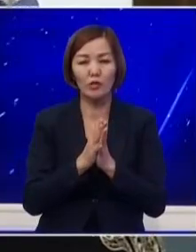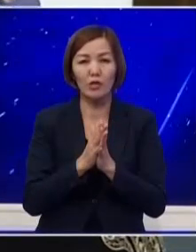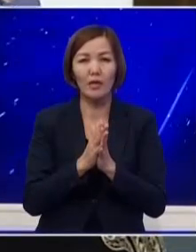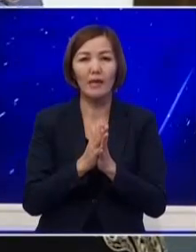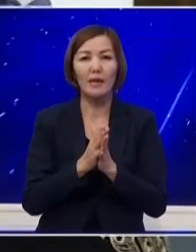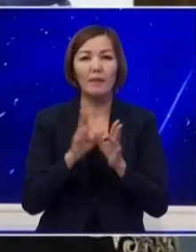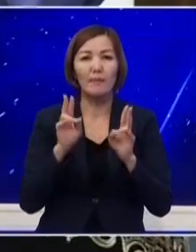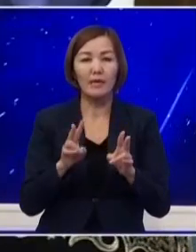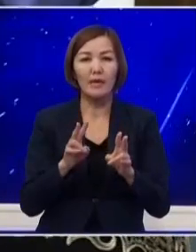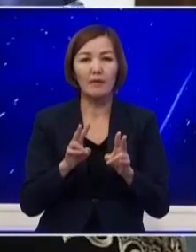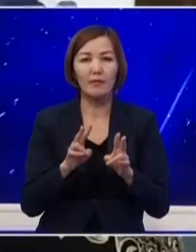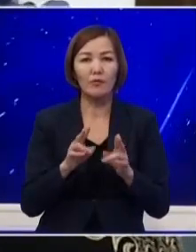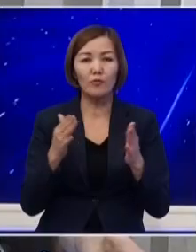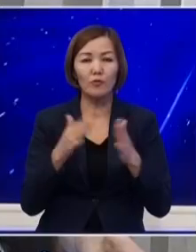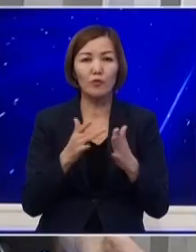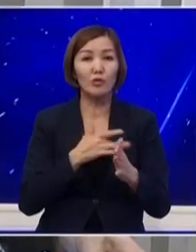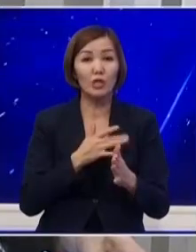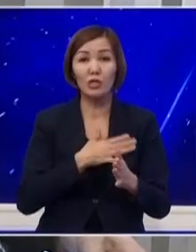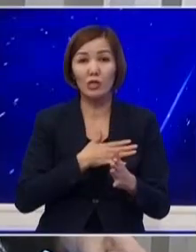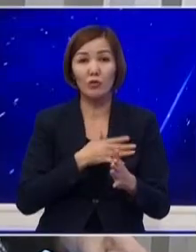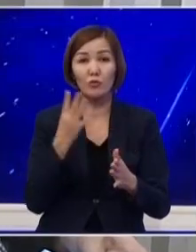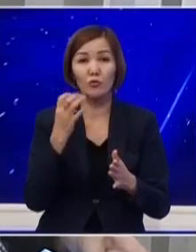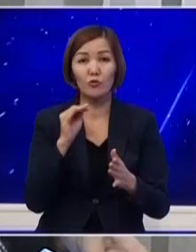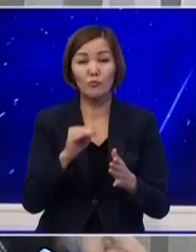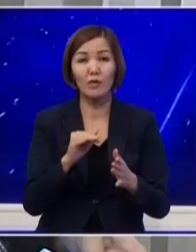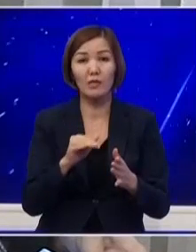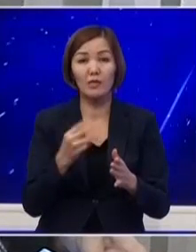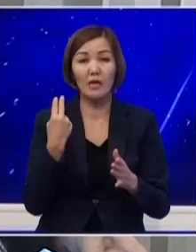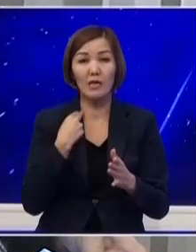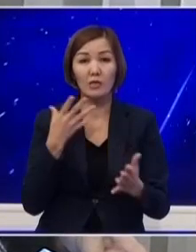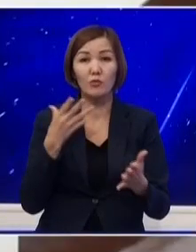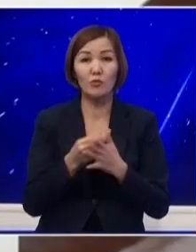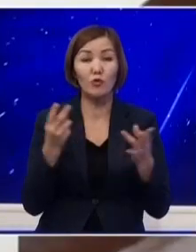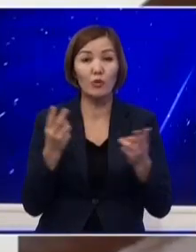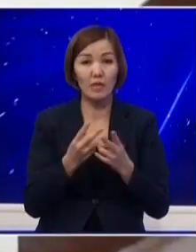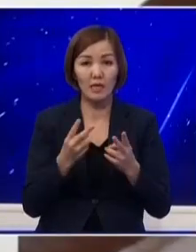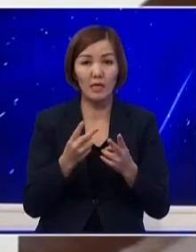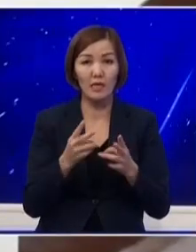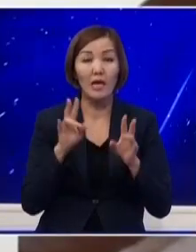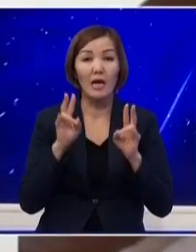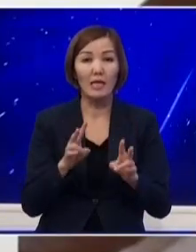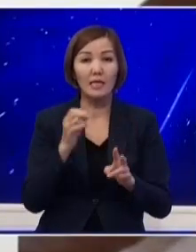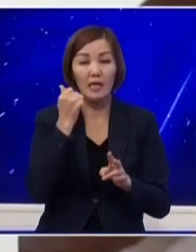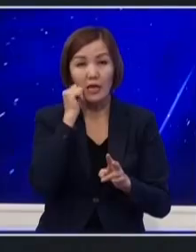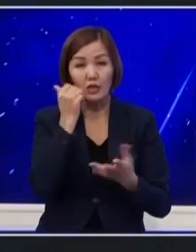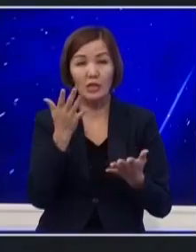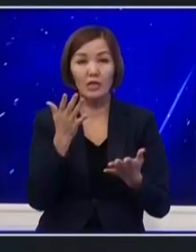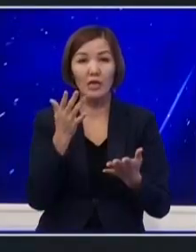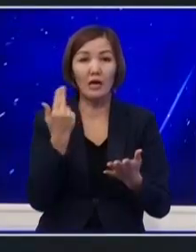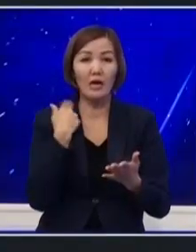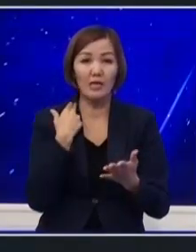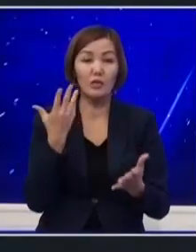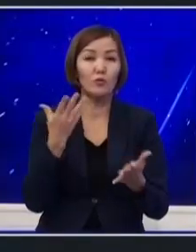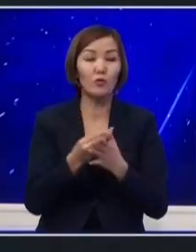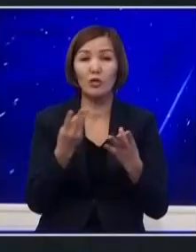сұрады. Бірақ белгілі болғандай, үйді жекешелендіру үшін 400 мыңға жуық қарызын өтеу керек екен. Алайда әжейдің қарызын